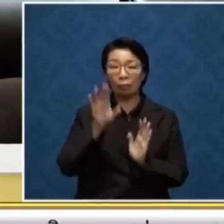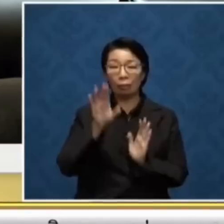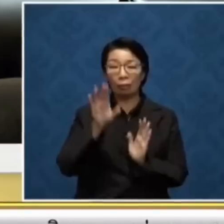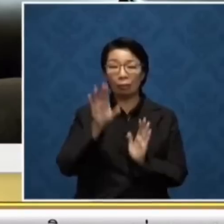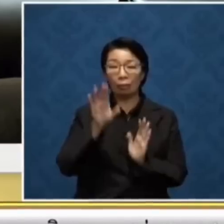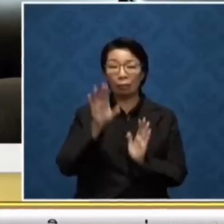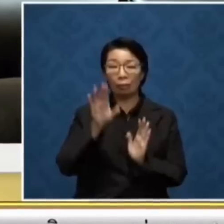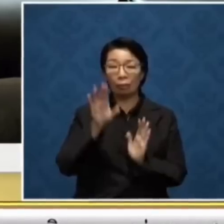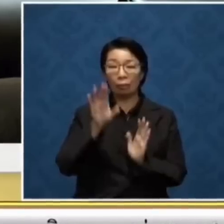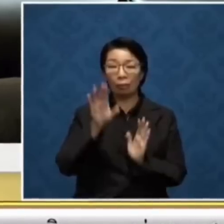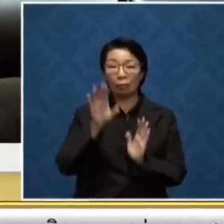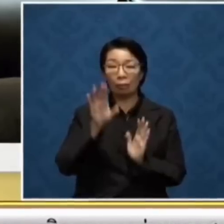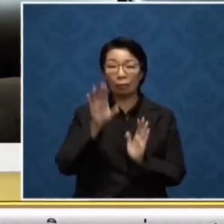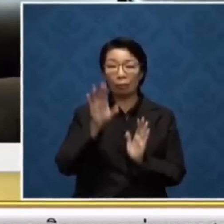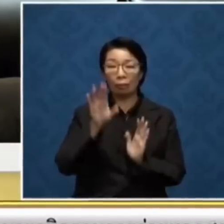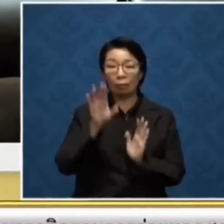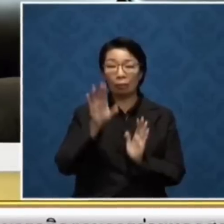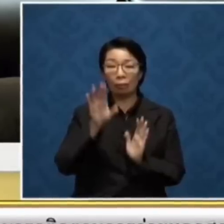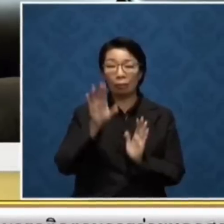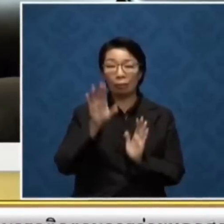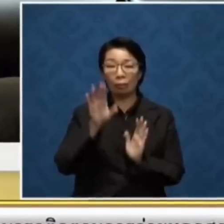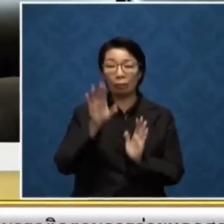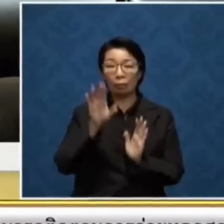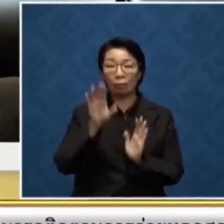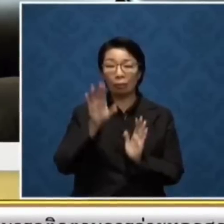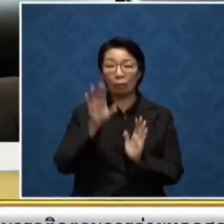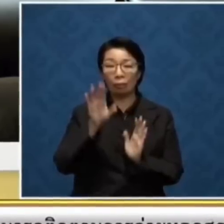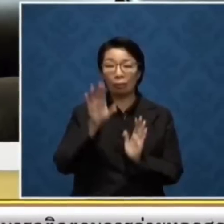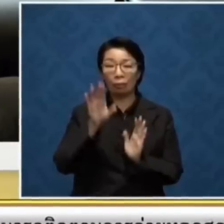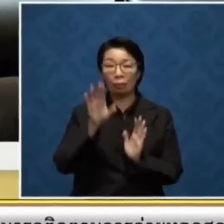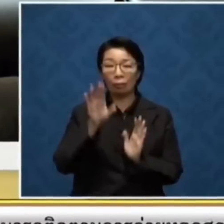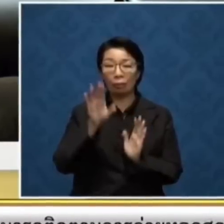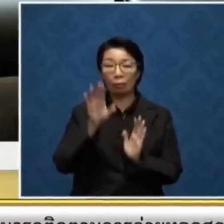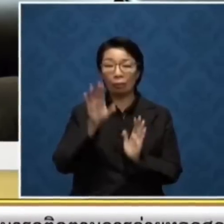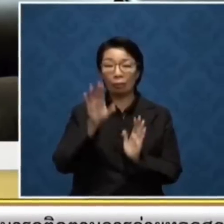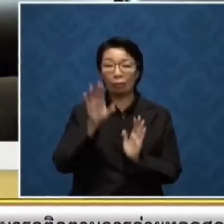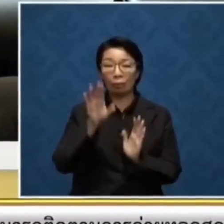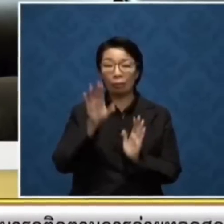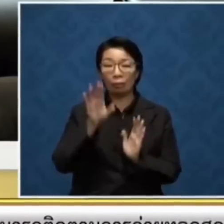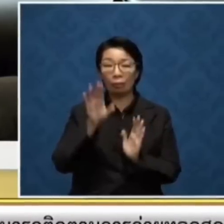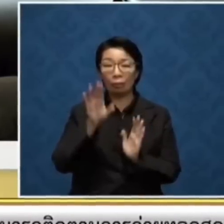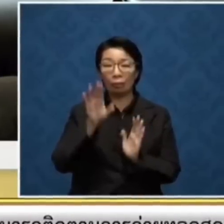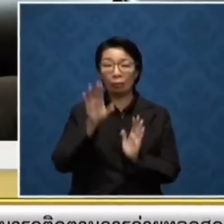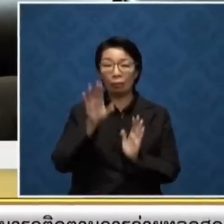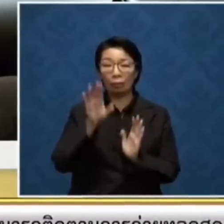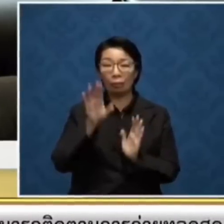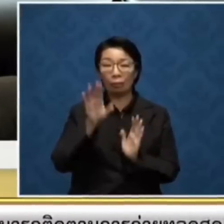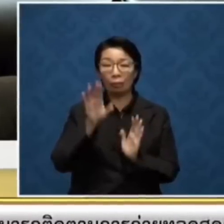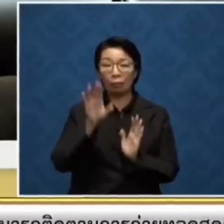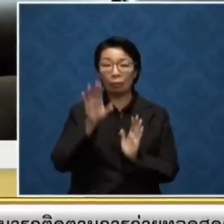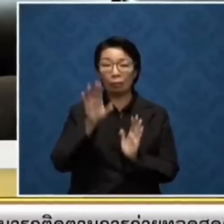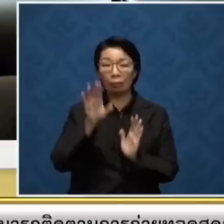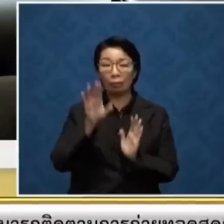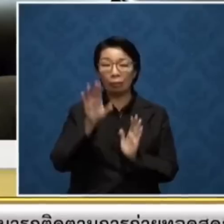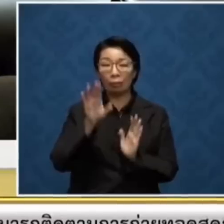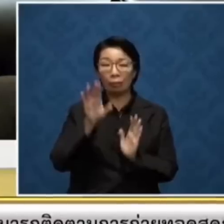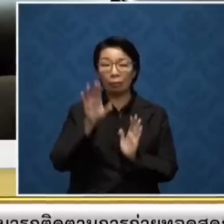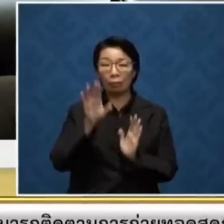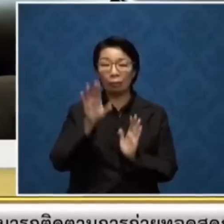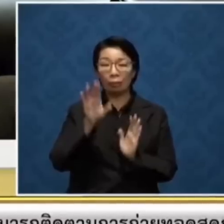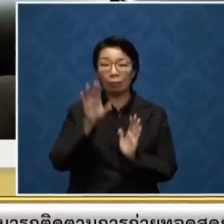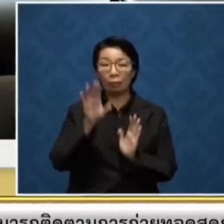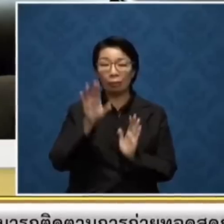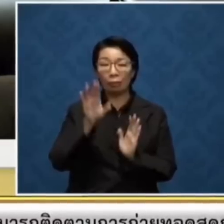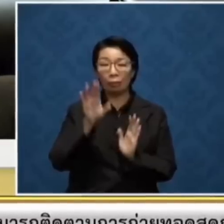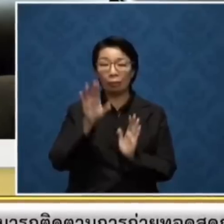ถึงให้ทางท่านผู้ชี้แจงเนี่ยค่ะได้ทบทวนพิจารณารายชื่อของผู้ยื่นขอผลิตไฟฟ้าขนาดเล็ก